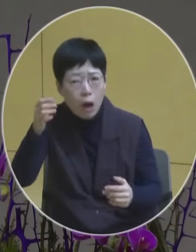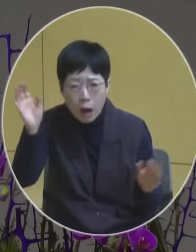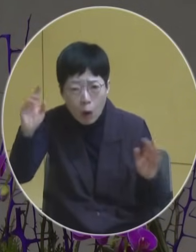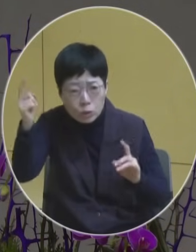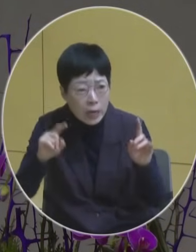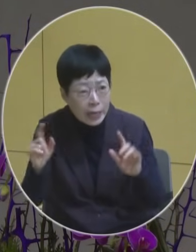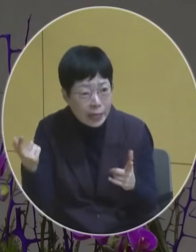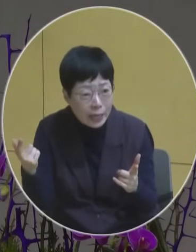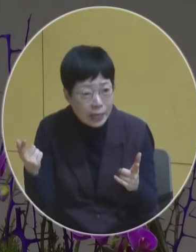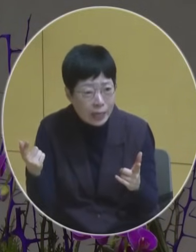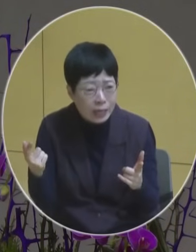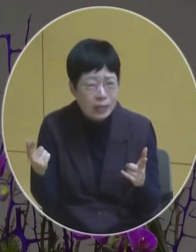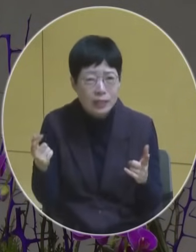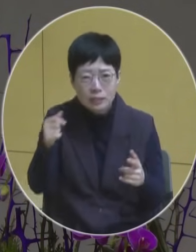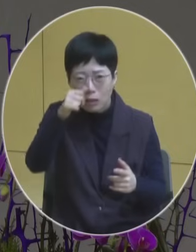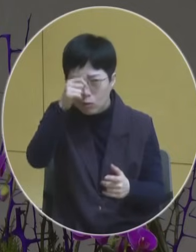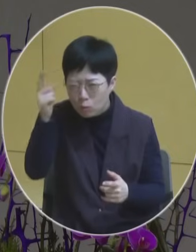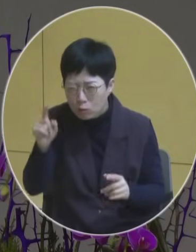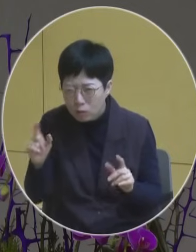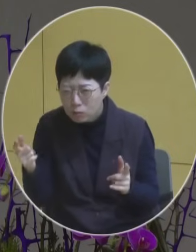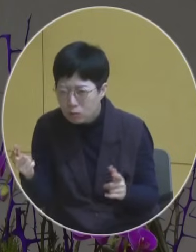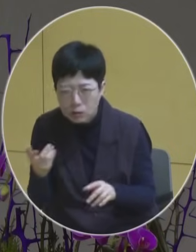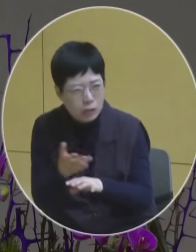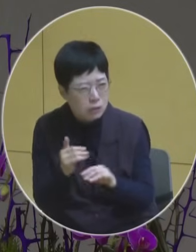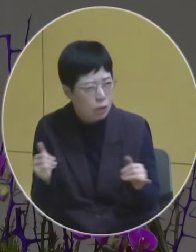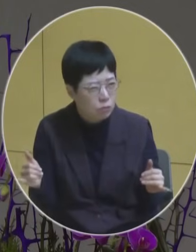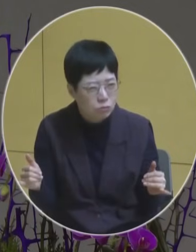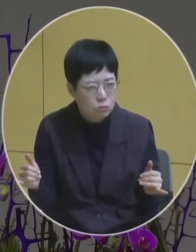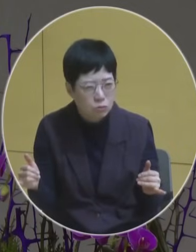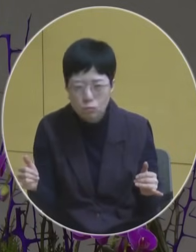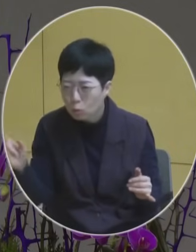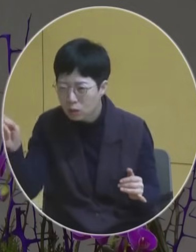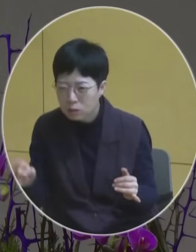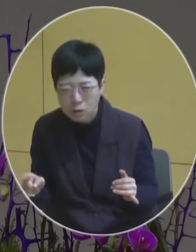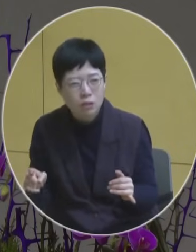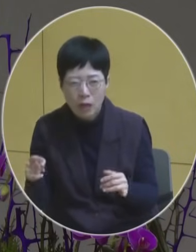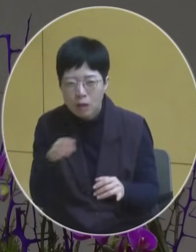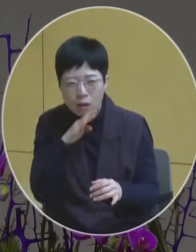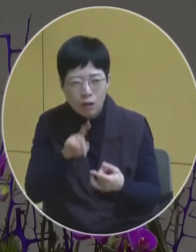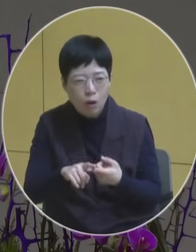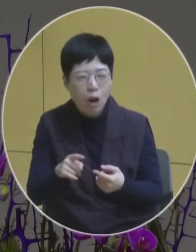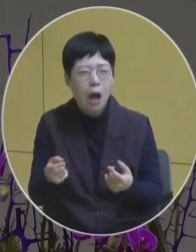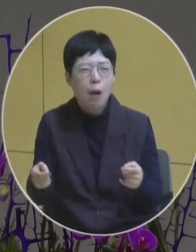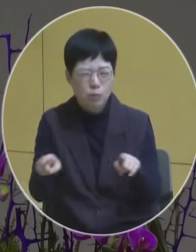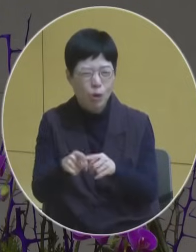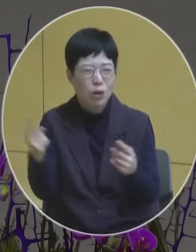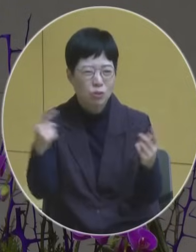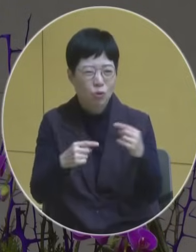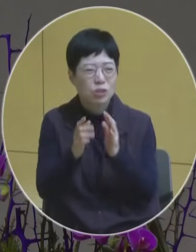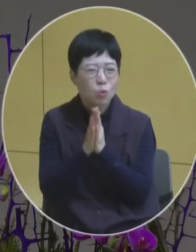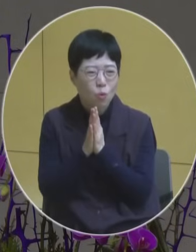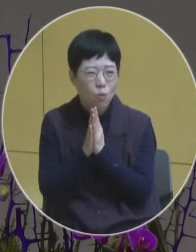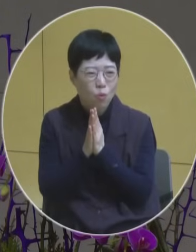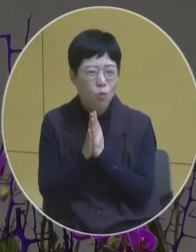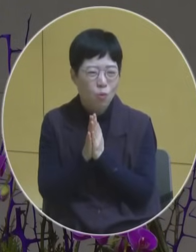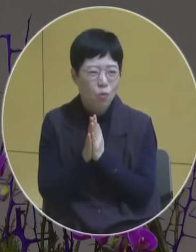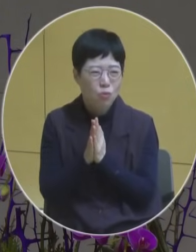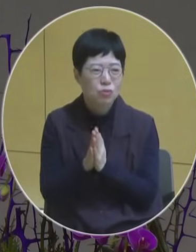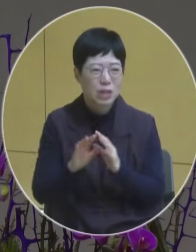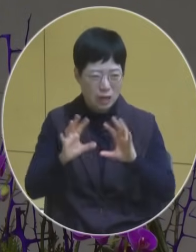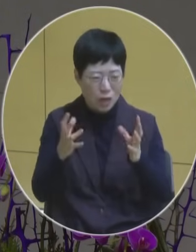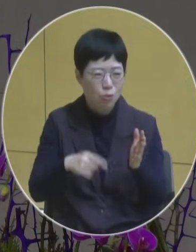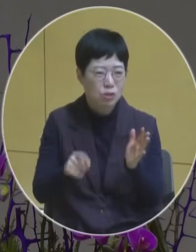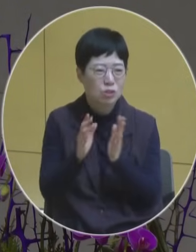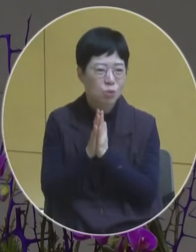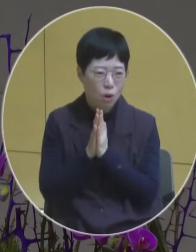보여요. 장로님들 안 보인다 그러면 다른 분들은 말씀 안 드려도 알겠죠. 나오셔서 함께 기도하고 나라를